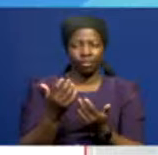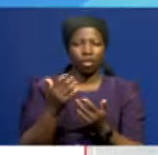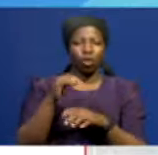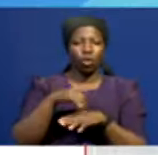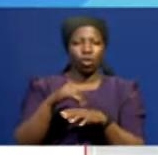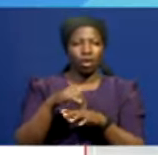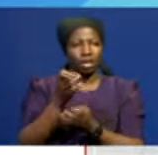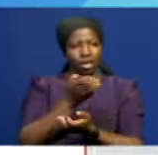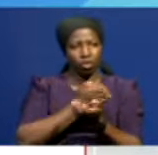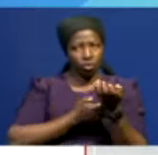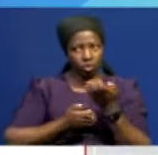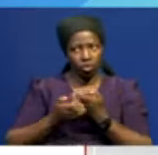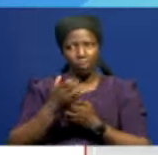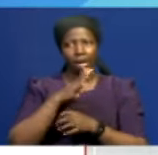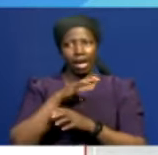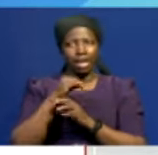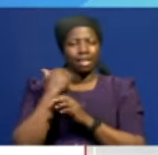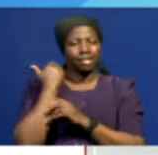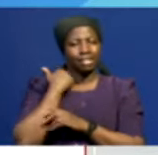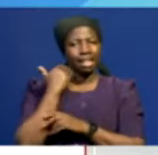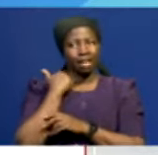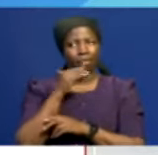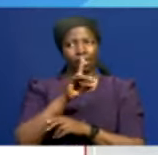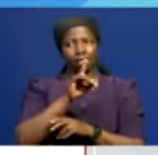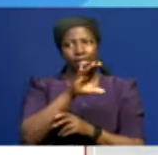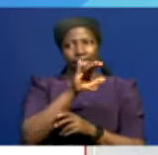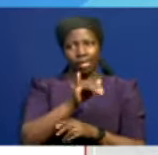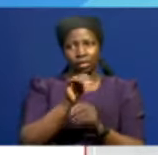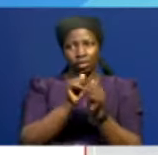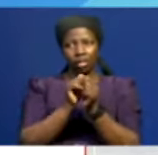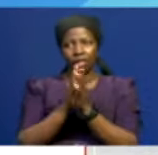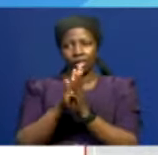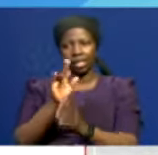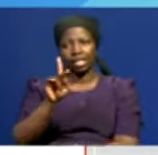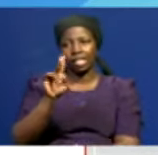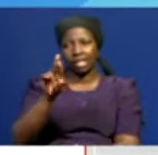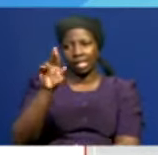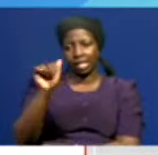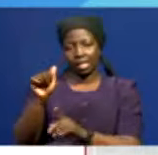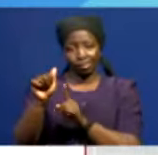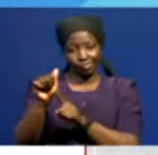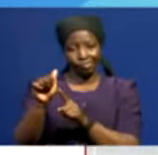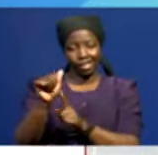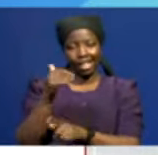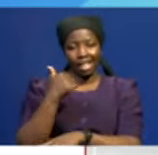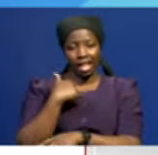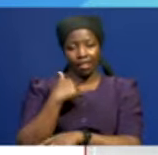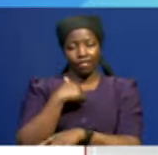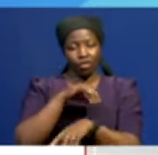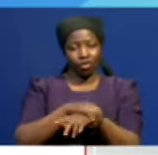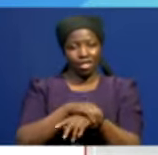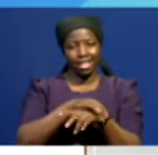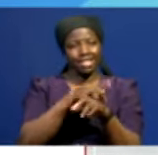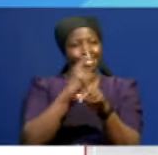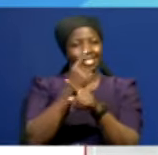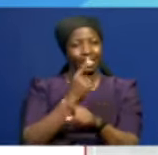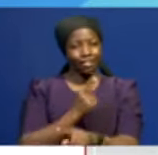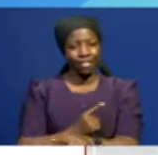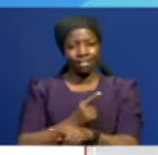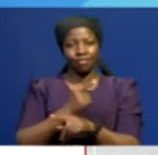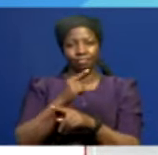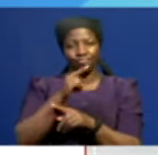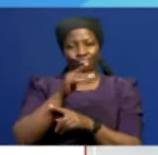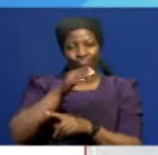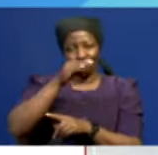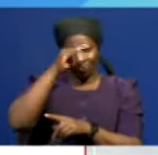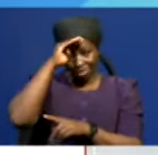idara ya DCI na maafisa wa halmashauri ya kukusanya ushuru-KRA wamenasa aina mbali za vileo na zaidi ya